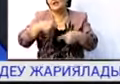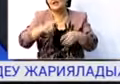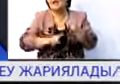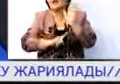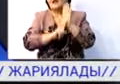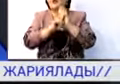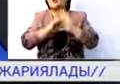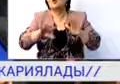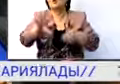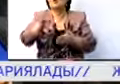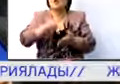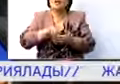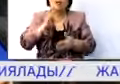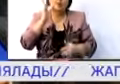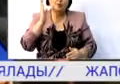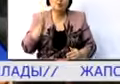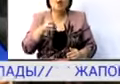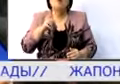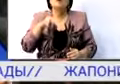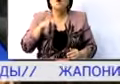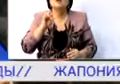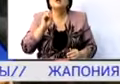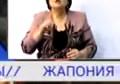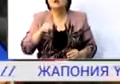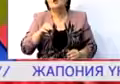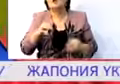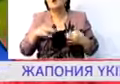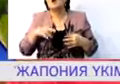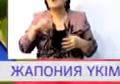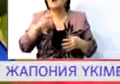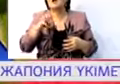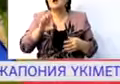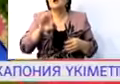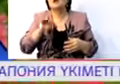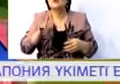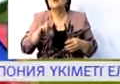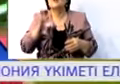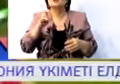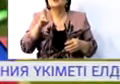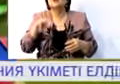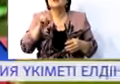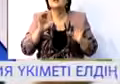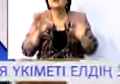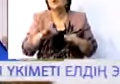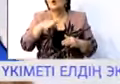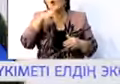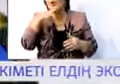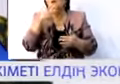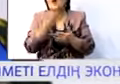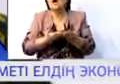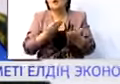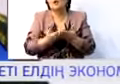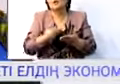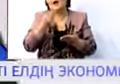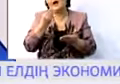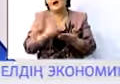ұрпақ үлгі алатын болсын. Мәуліт мейрамының аясында біз пайғамбар туралы, оның сүннетін сақтау жайында халыққа молырақ мағлұмат беріп,